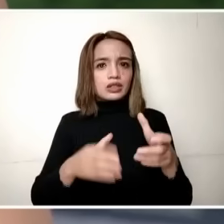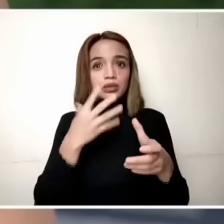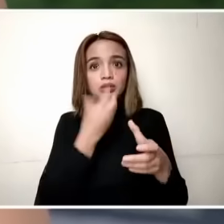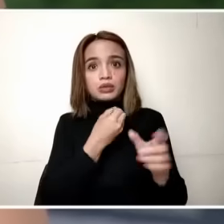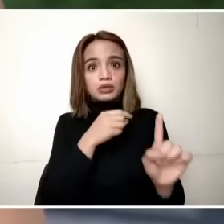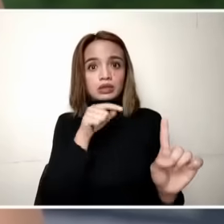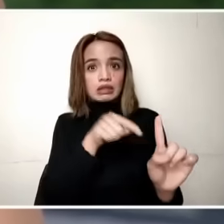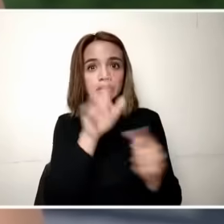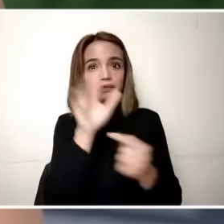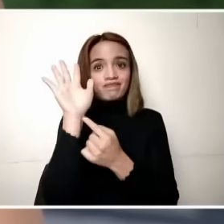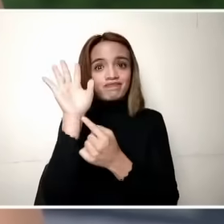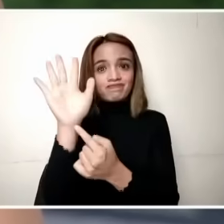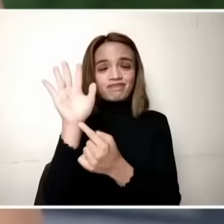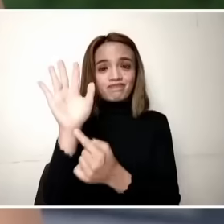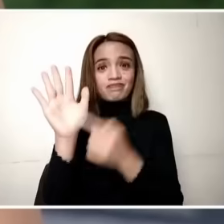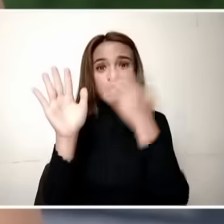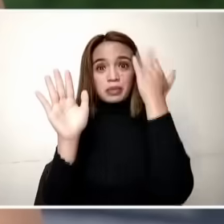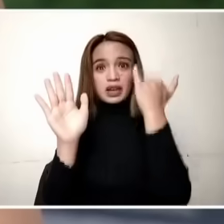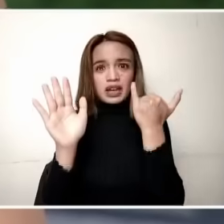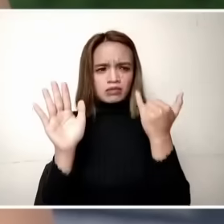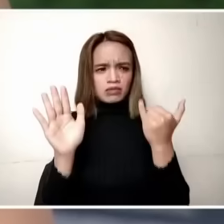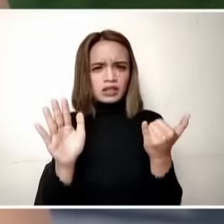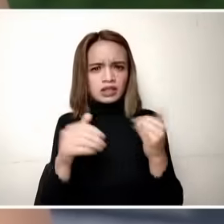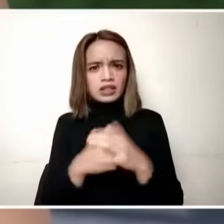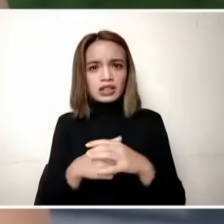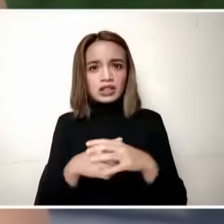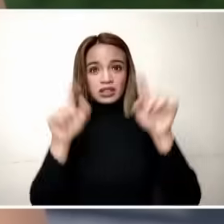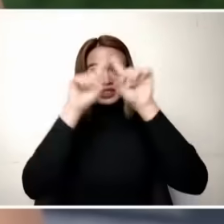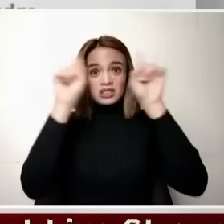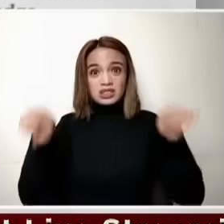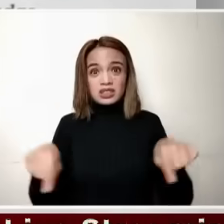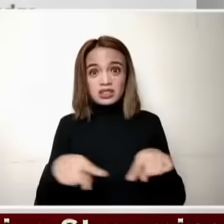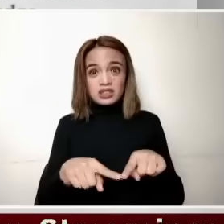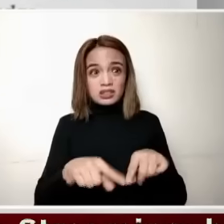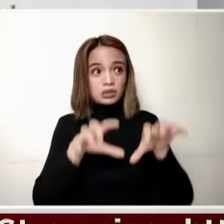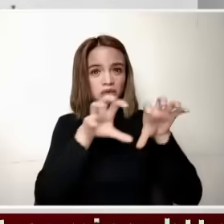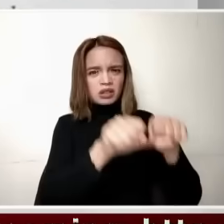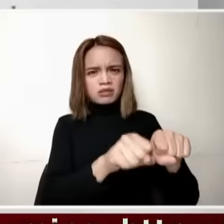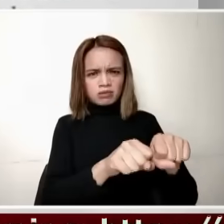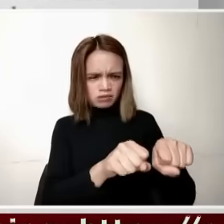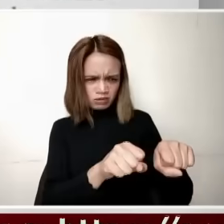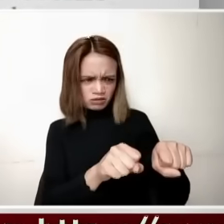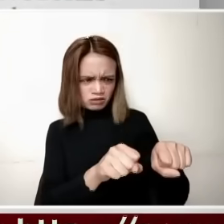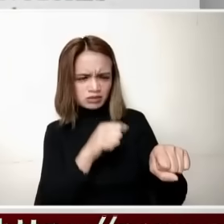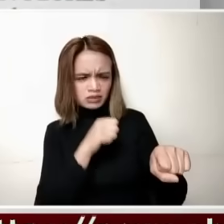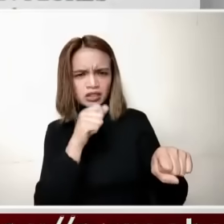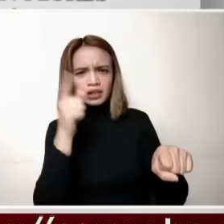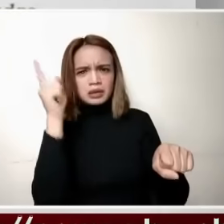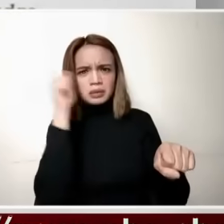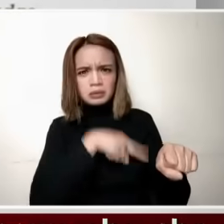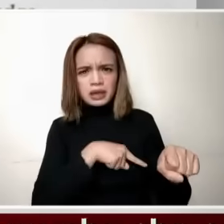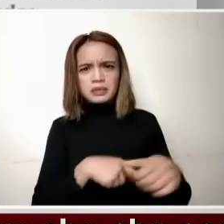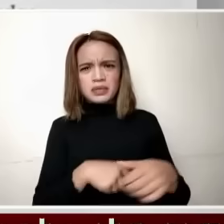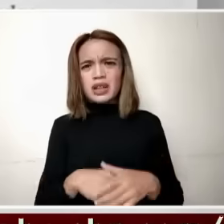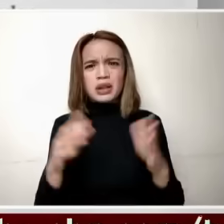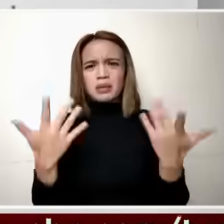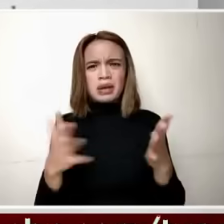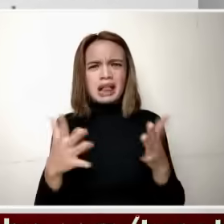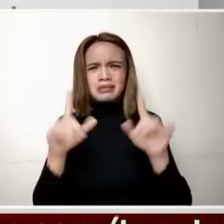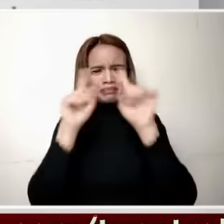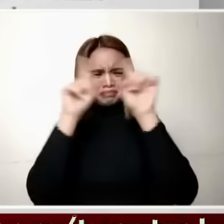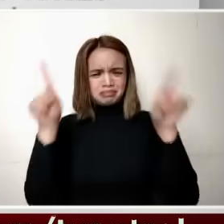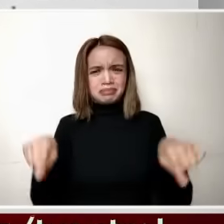aktivista dahil sa depektibong search warrant. Ayon kay Judge Jose Recuerdo Flores, walang bisa ang search warrant